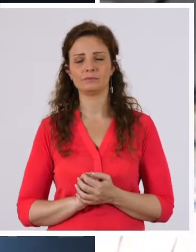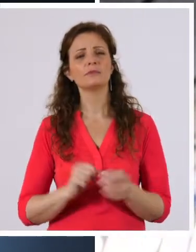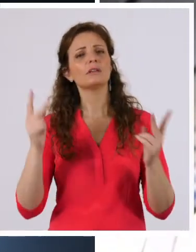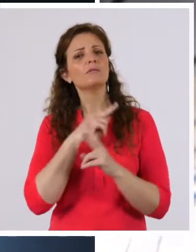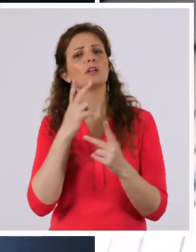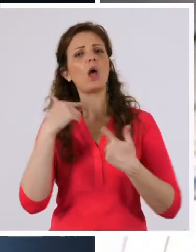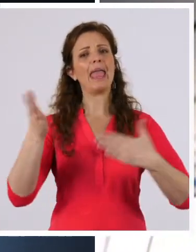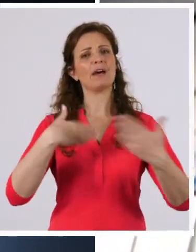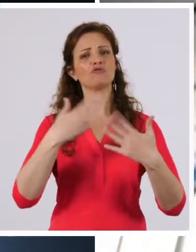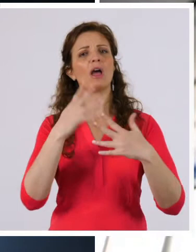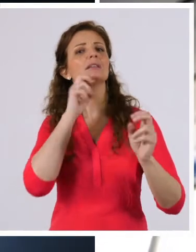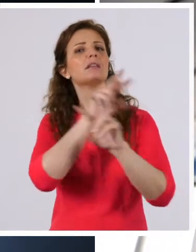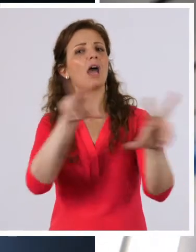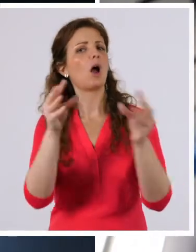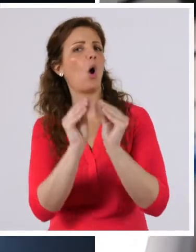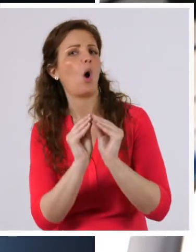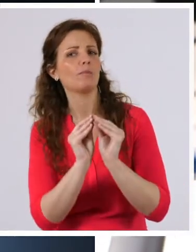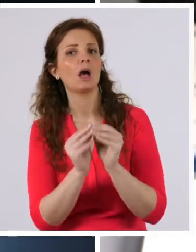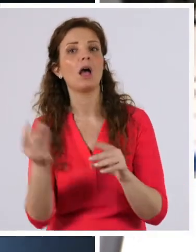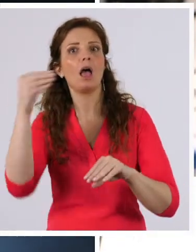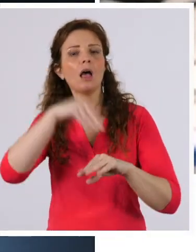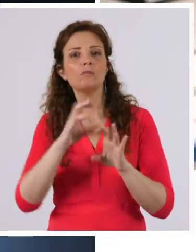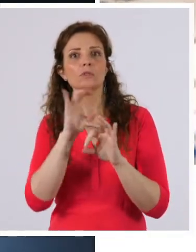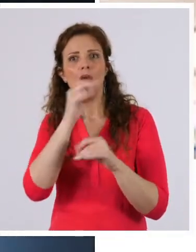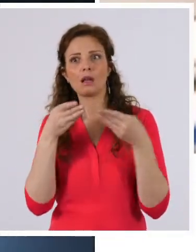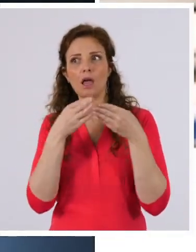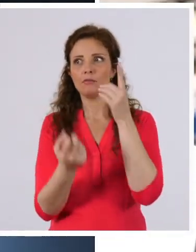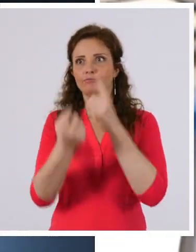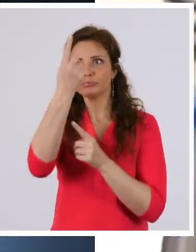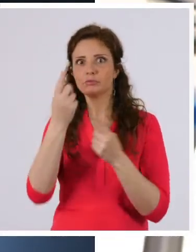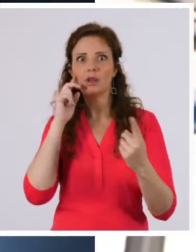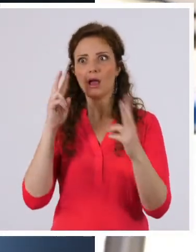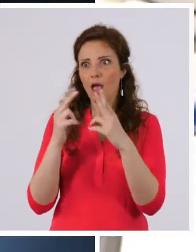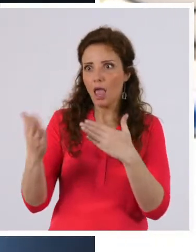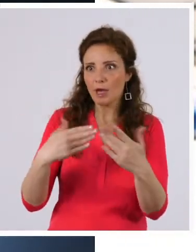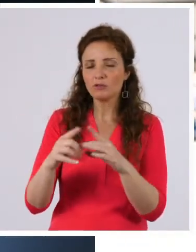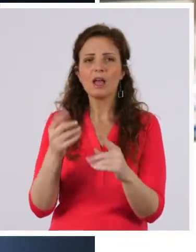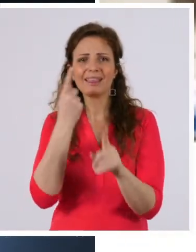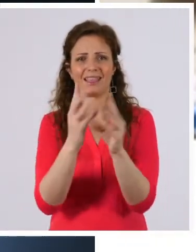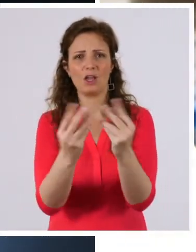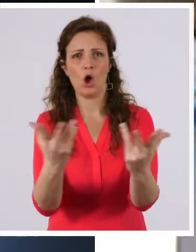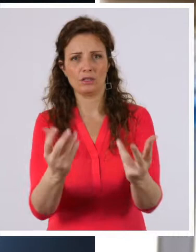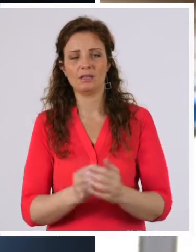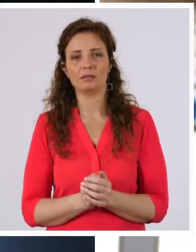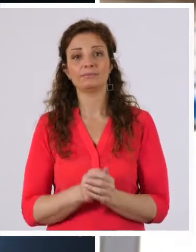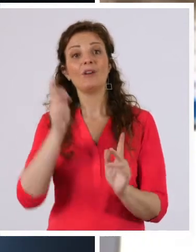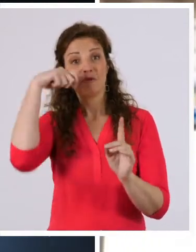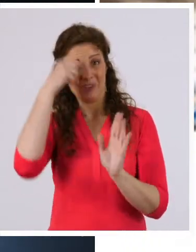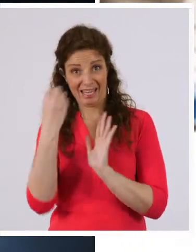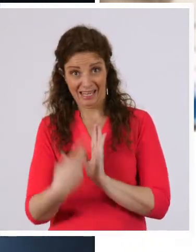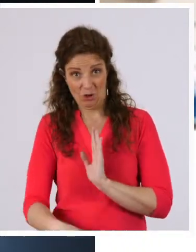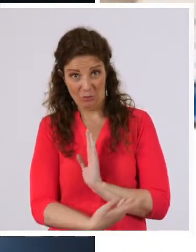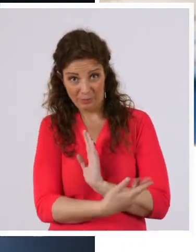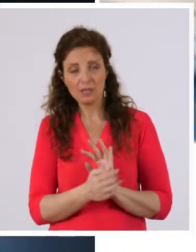Ma come viene segnalata un'emergenza e cosa fare quando la nave ne è interessata? Questo filmato è